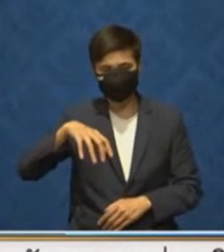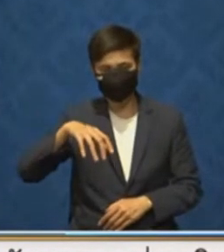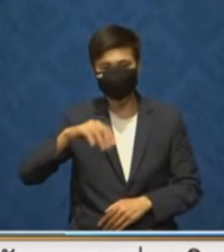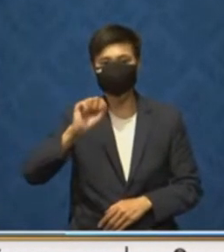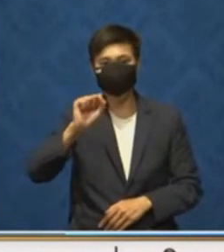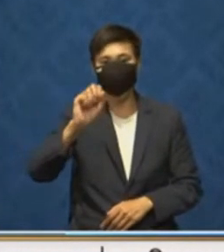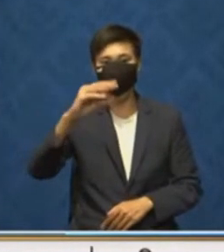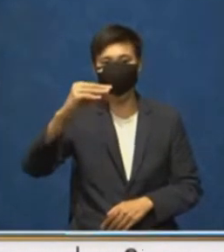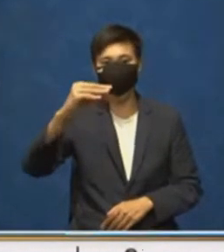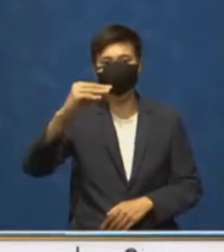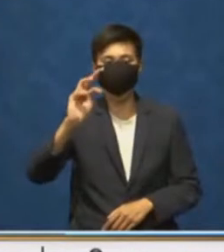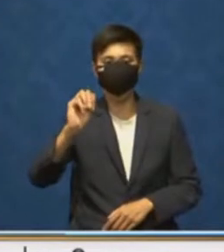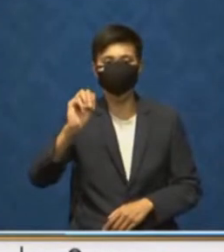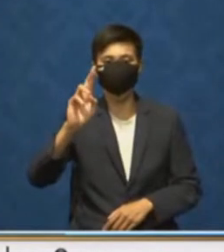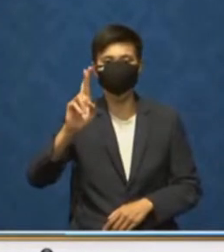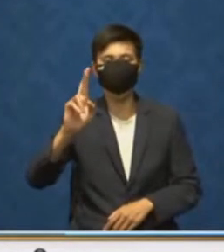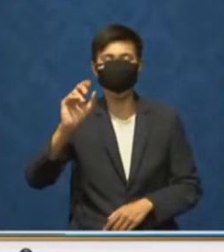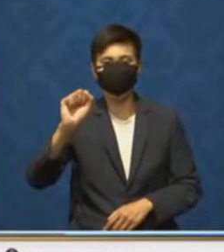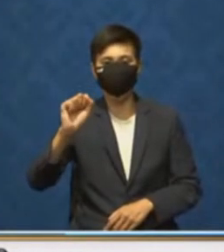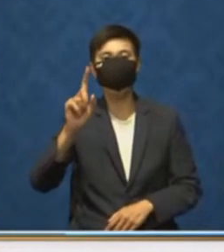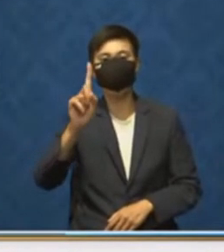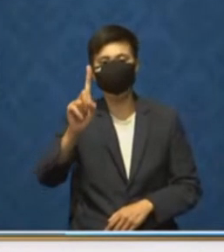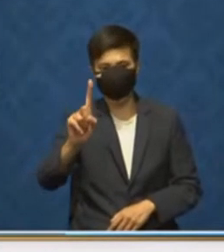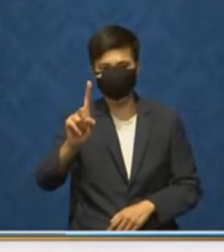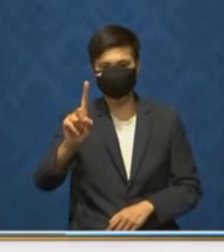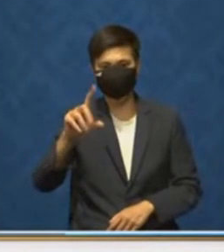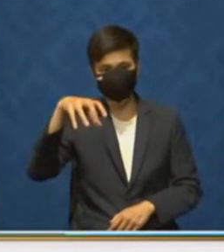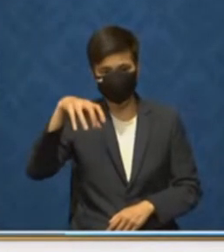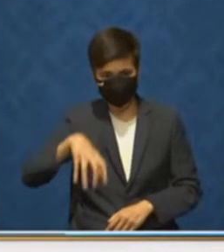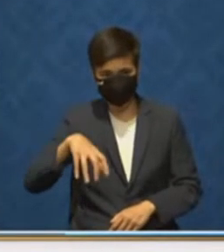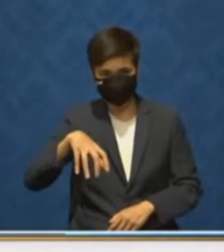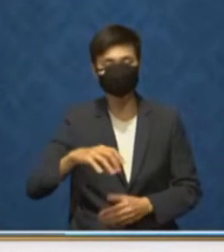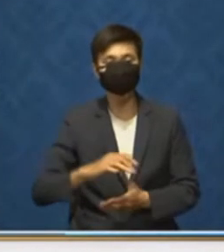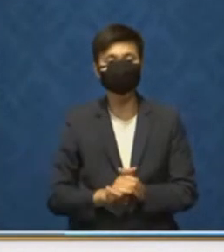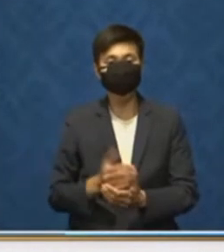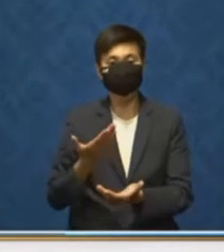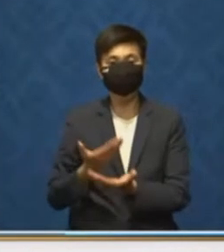เงินจ้างเองนะครับไม่ได้ใช้งบทางราชการเลยนะ